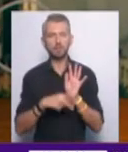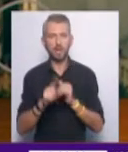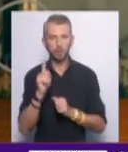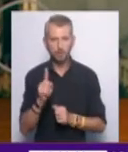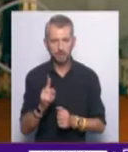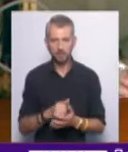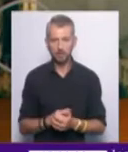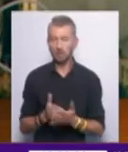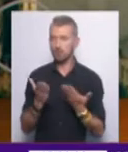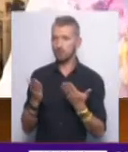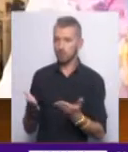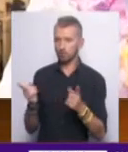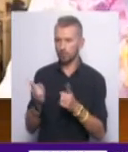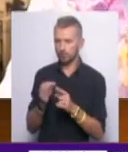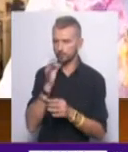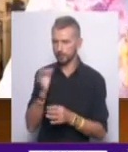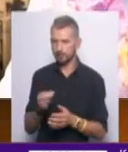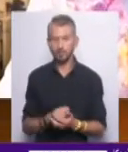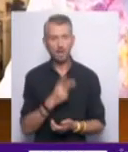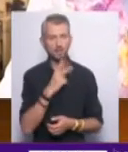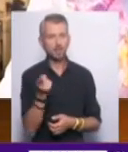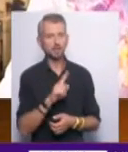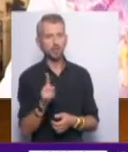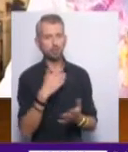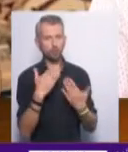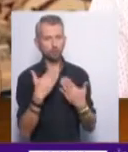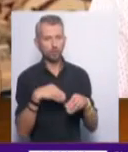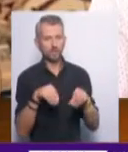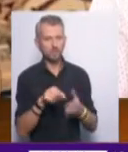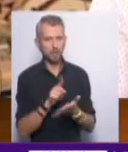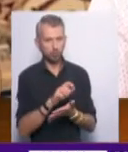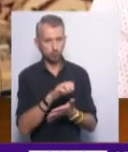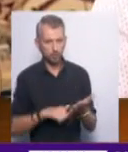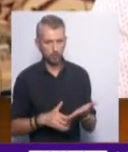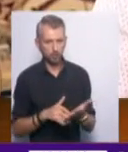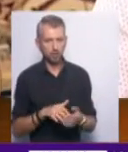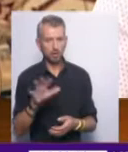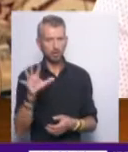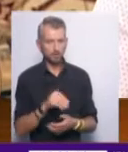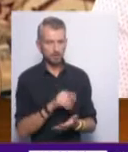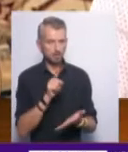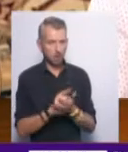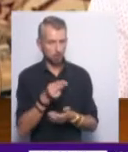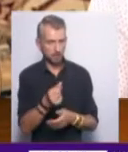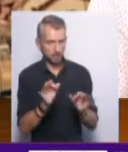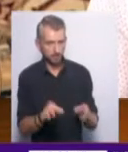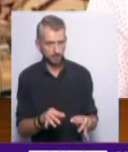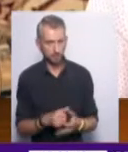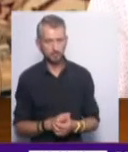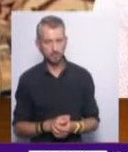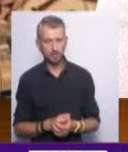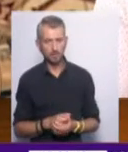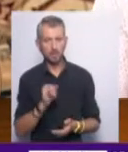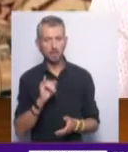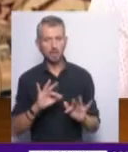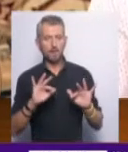223-09-71. Прошу, пані Тетяна, коротенько. Значить, дивіться, те, що стосується земельного налогу, ну, всі мають платити. І в